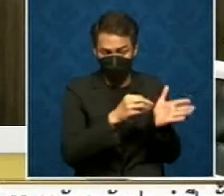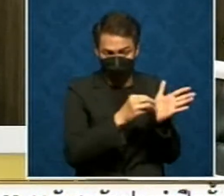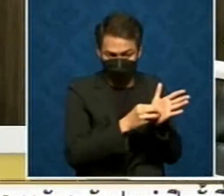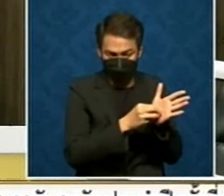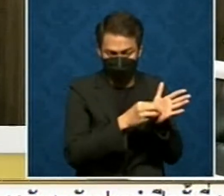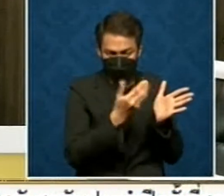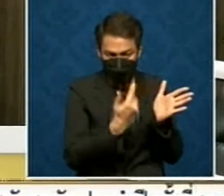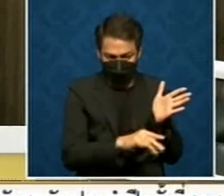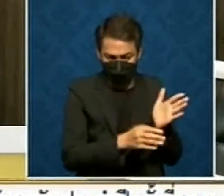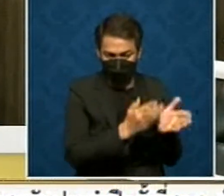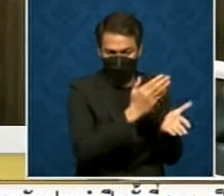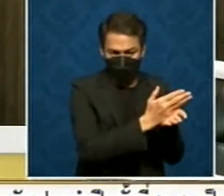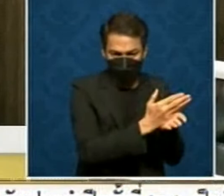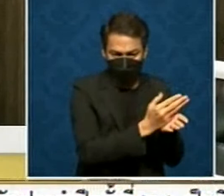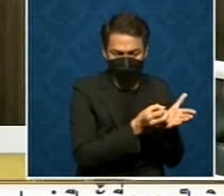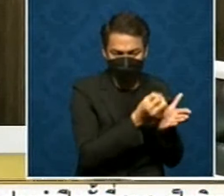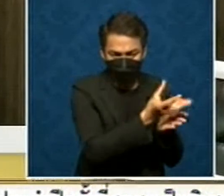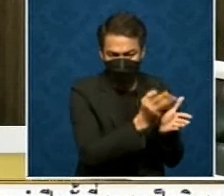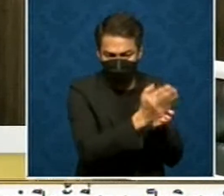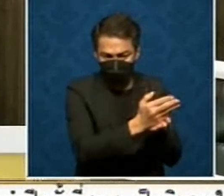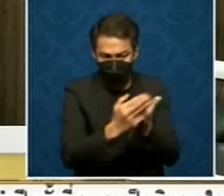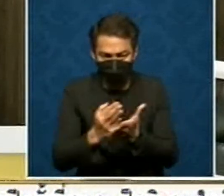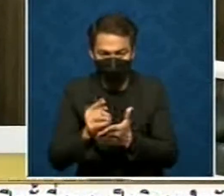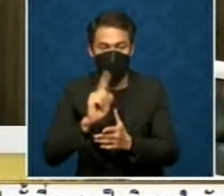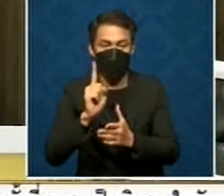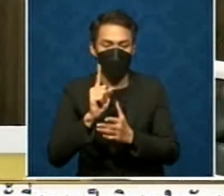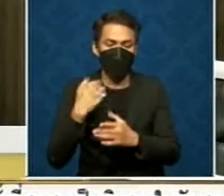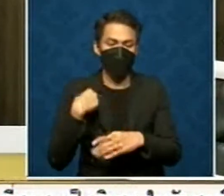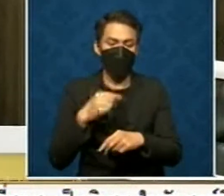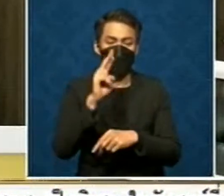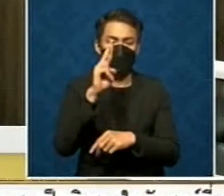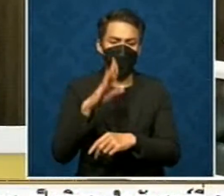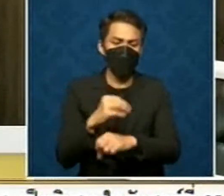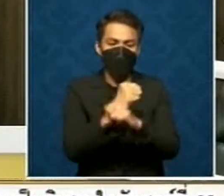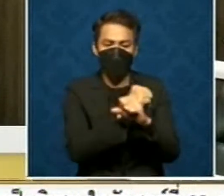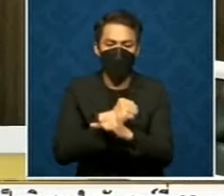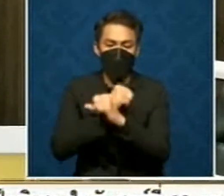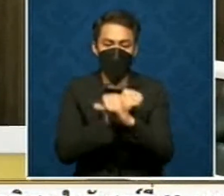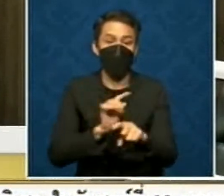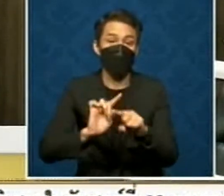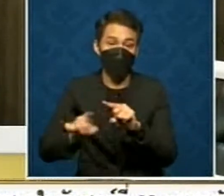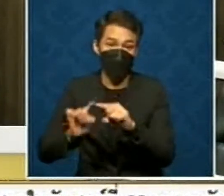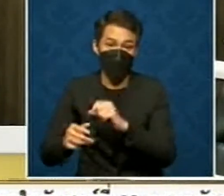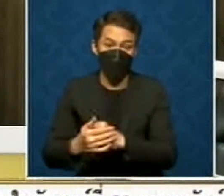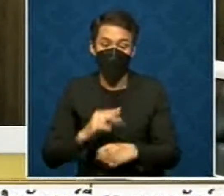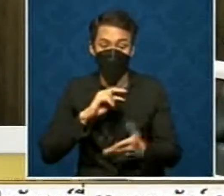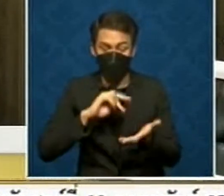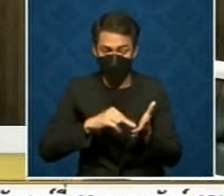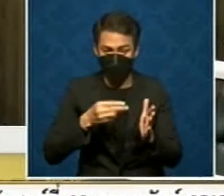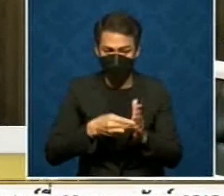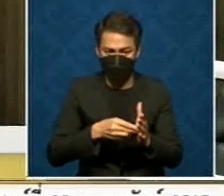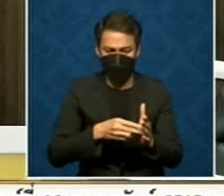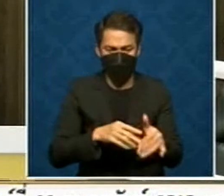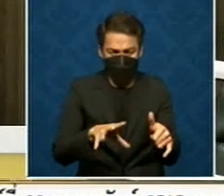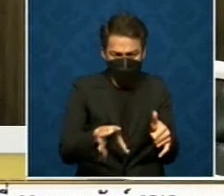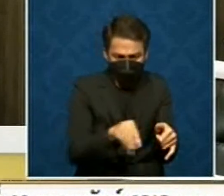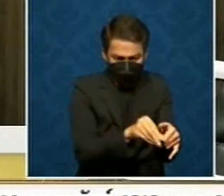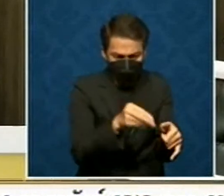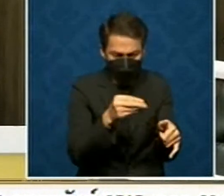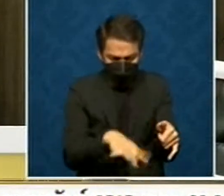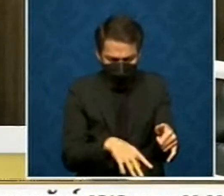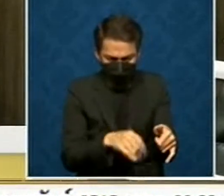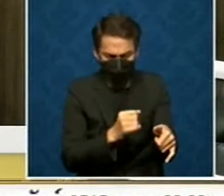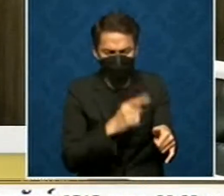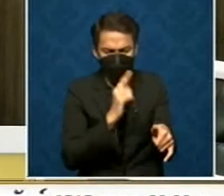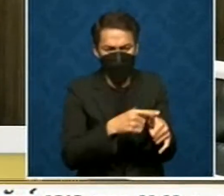วาว์ที่ไหน เราจะหยดสองหมูที่ไหนเราจะต้องมีระบบ Rendering System ก็คอการทำลายสร้างสุกก่อนที่ผ่านมาทำไม